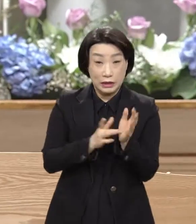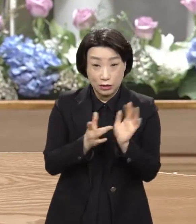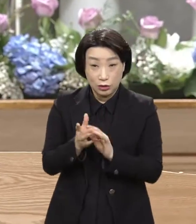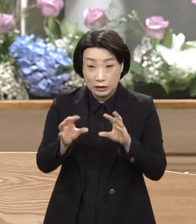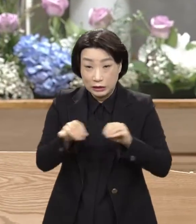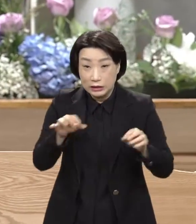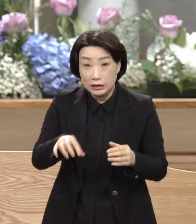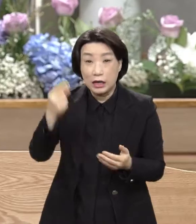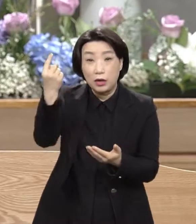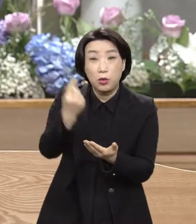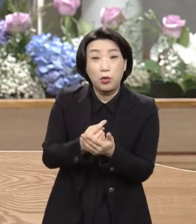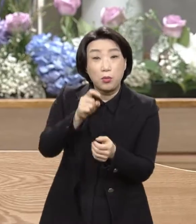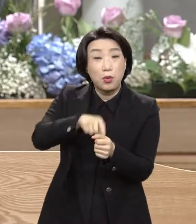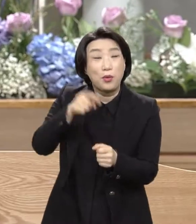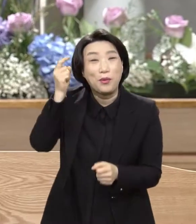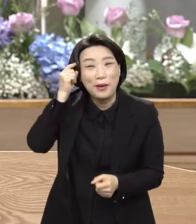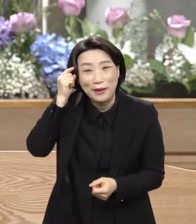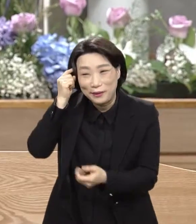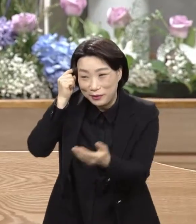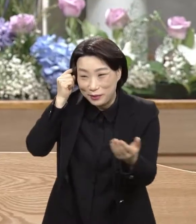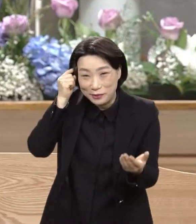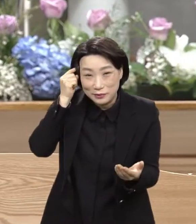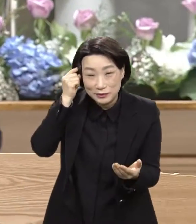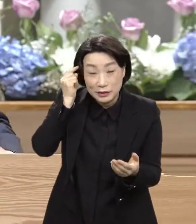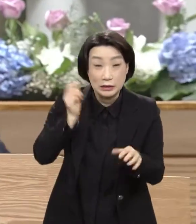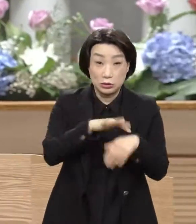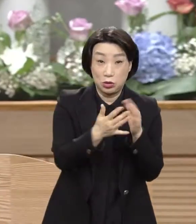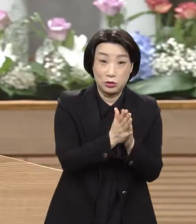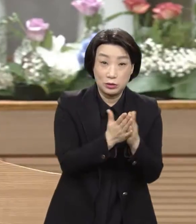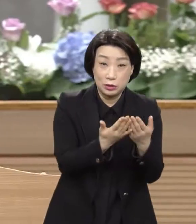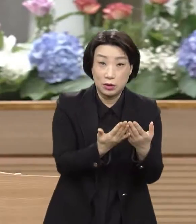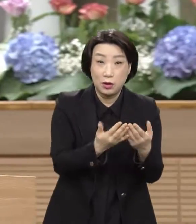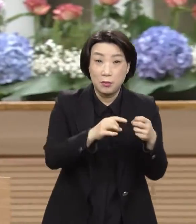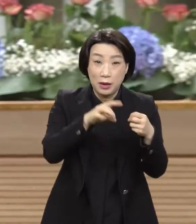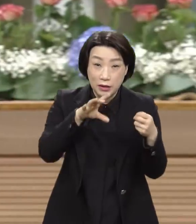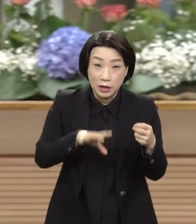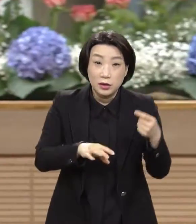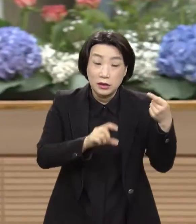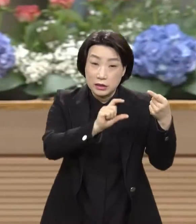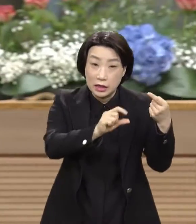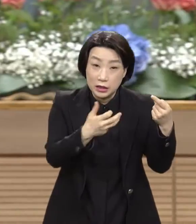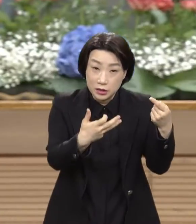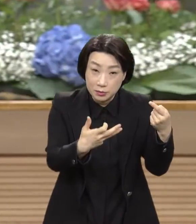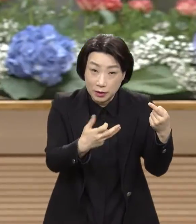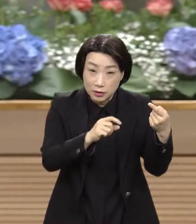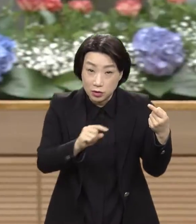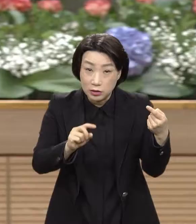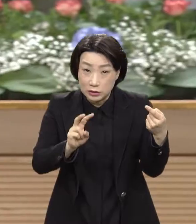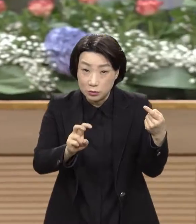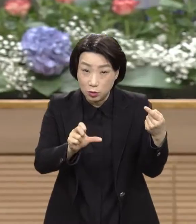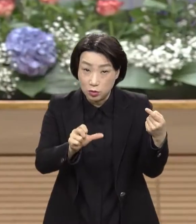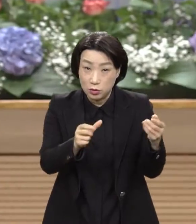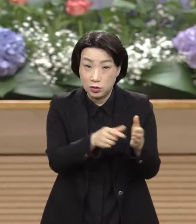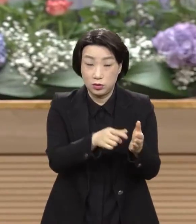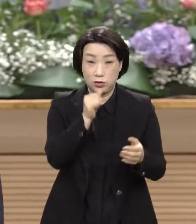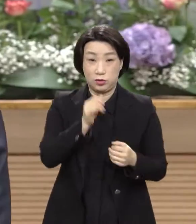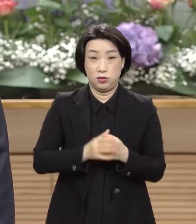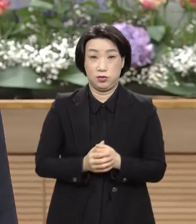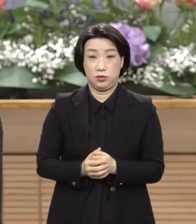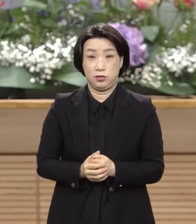땅에 왜 왔느냐? 마태복음 1장 18절로 25절에